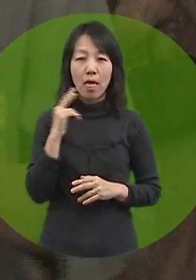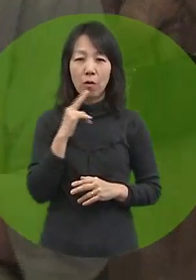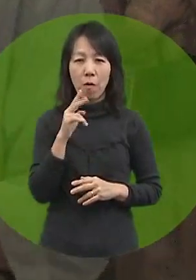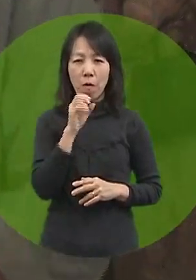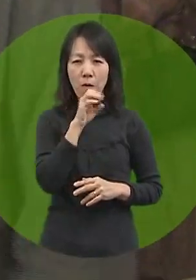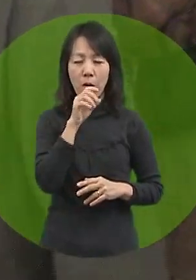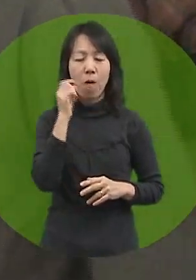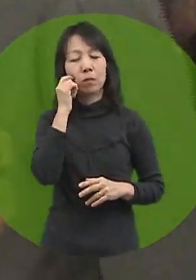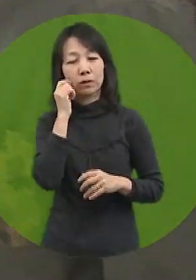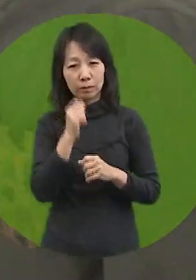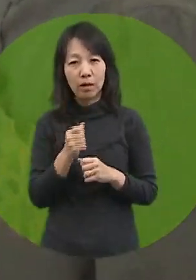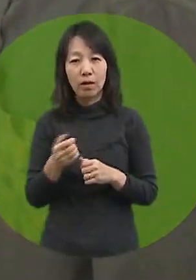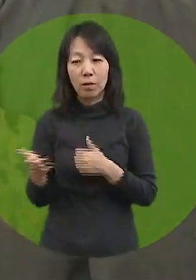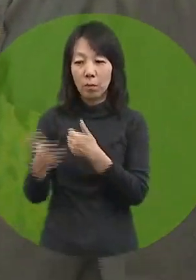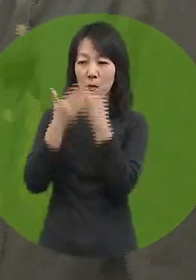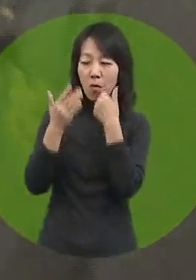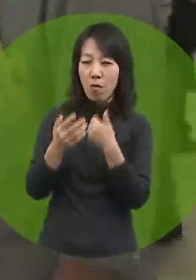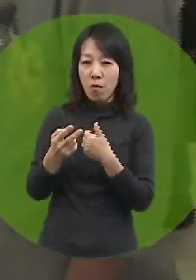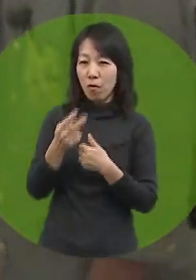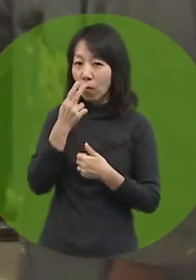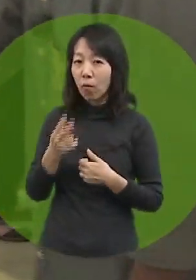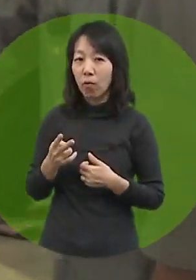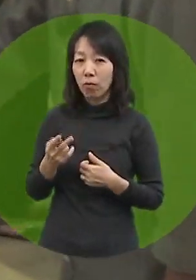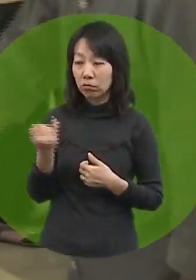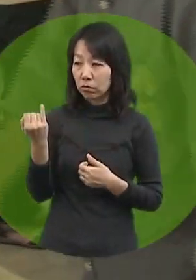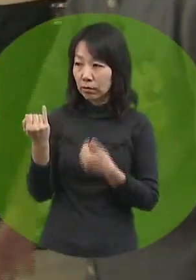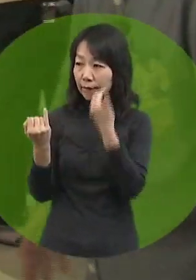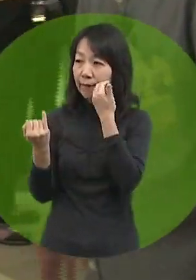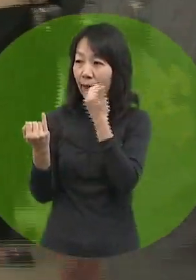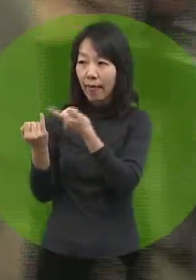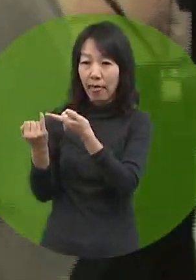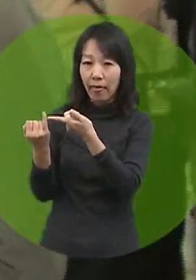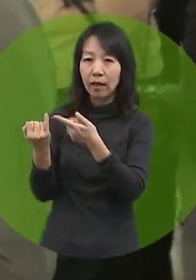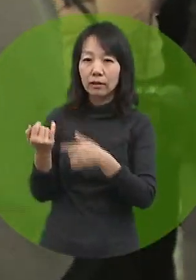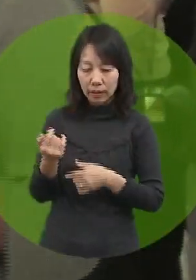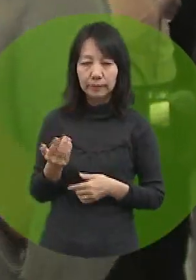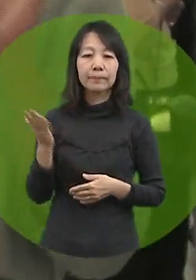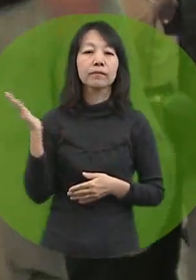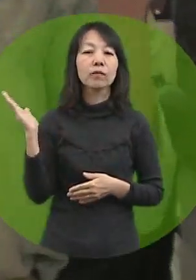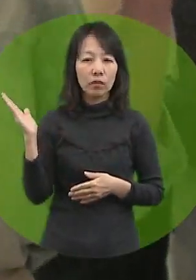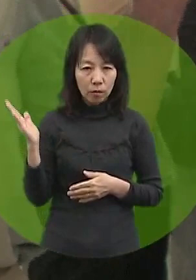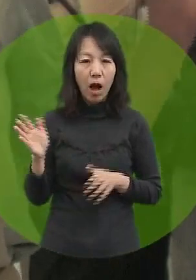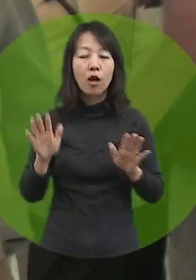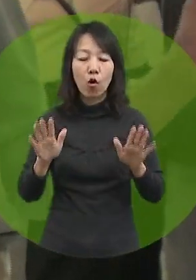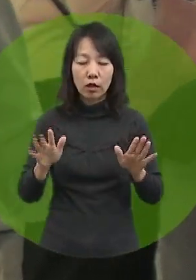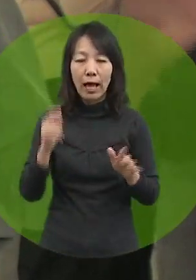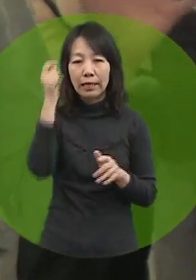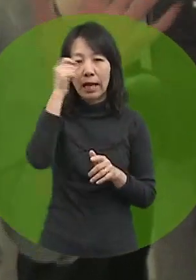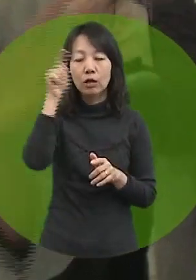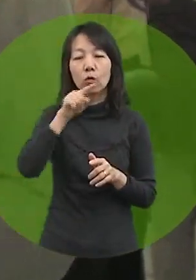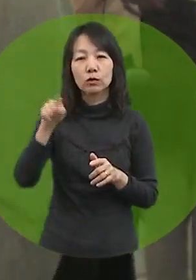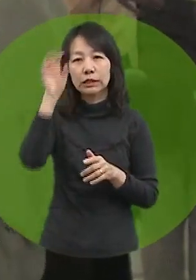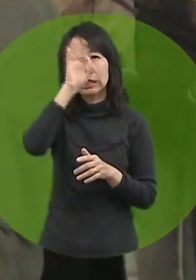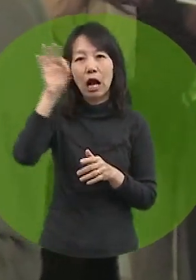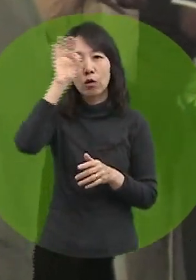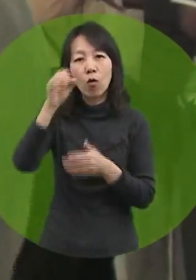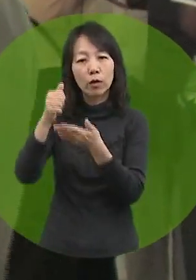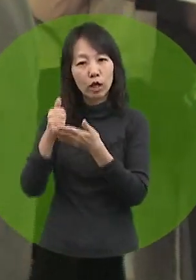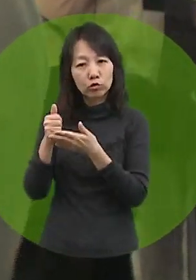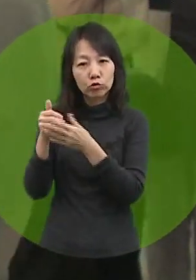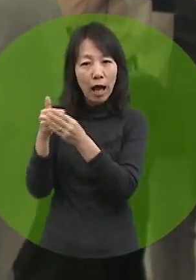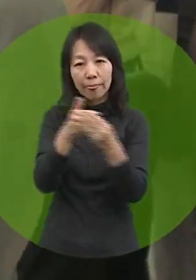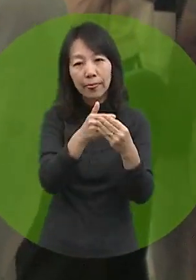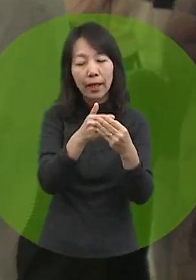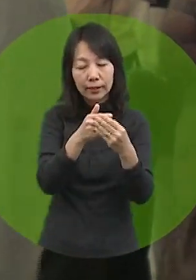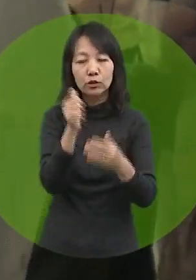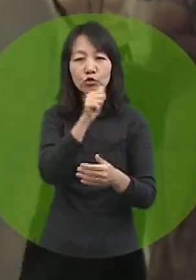ないんであれだったんですけど助かりました。こちらの方は そうなんです。この方は、はい、今回外国人観光客の皆さんを案内する